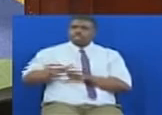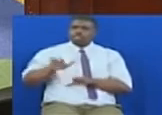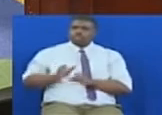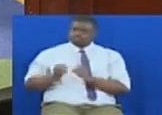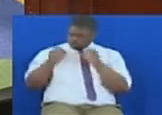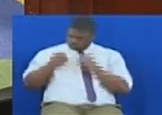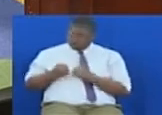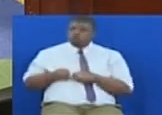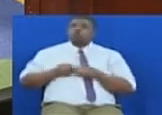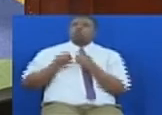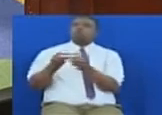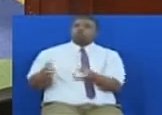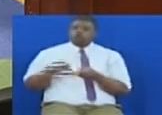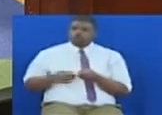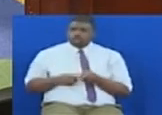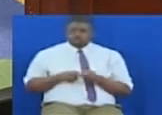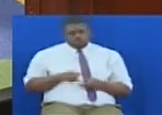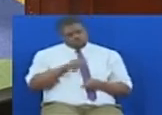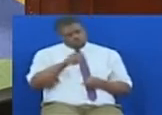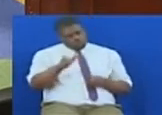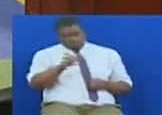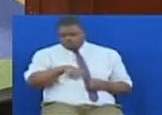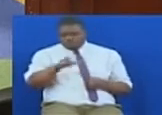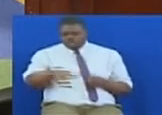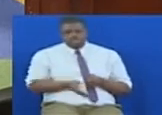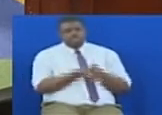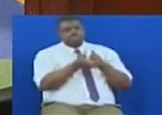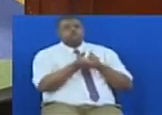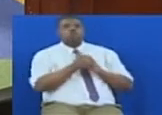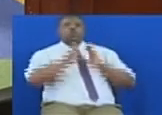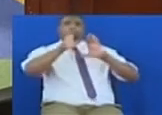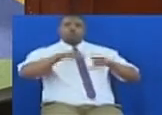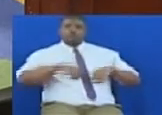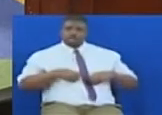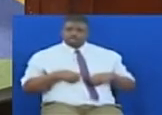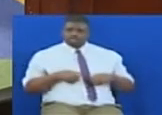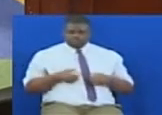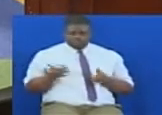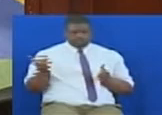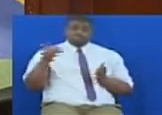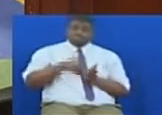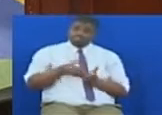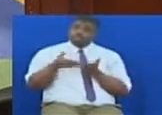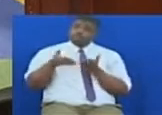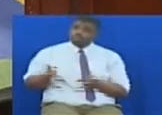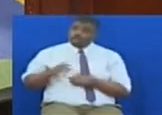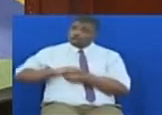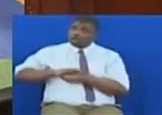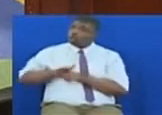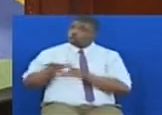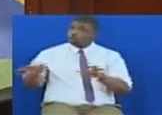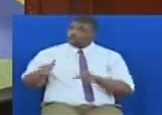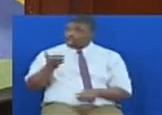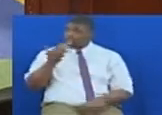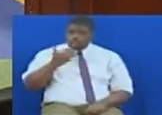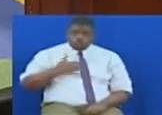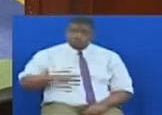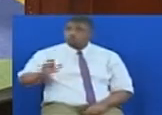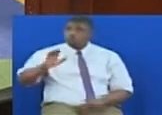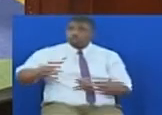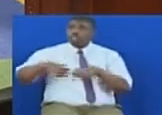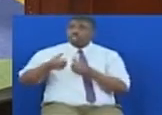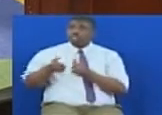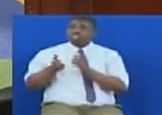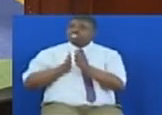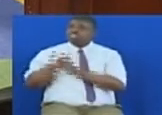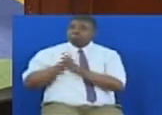na kuwa na wasaidizi wanaokubali, leo tumefika hapa. Corona haijaondoka, lakini spidi ya